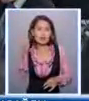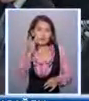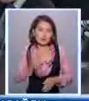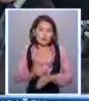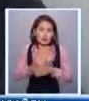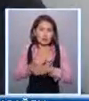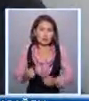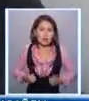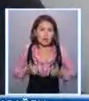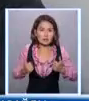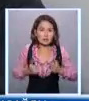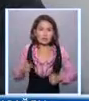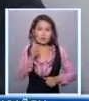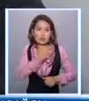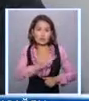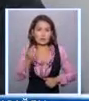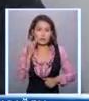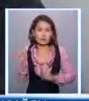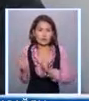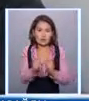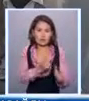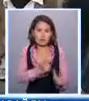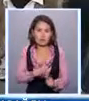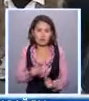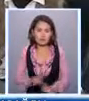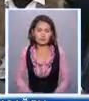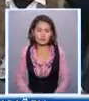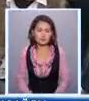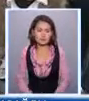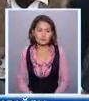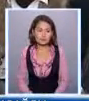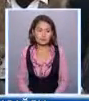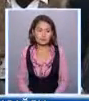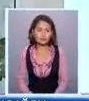тапсырмасы құрыштай қайратты жас буынның болашақтағы бағдаршамына айналуға тиіс.